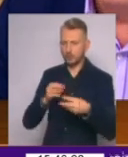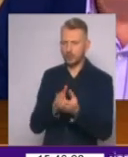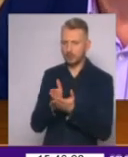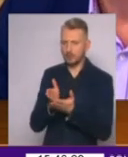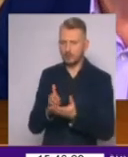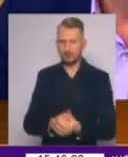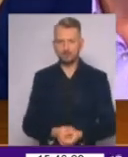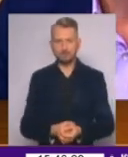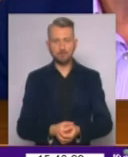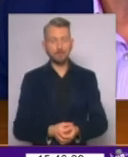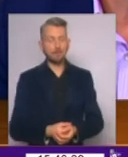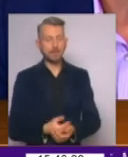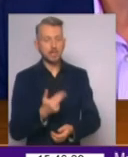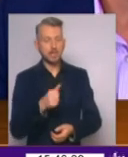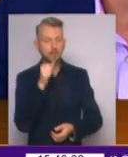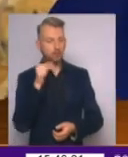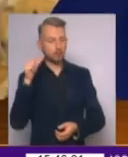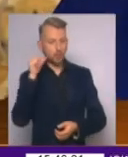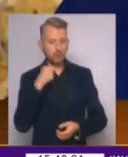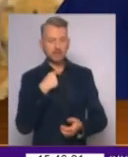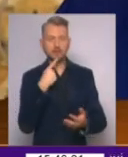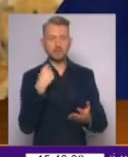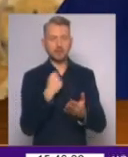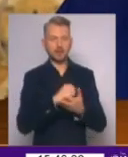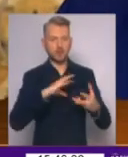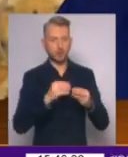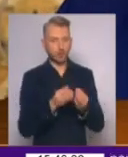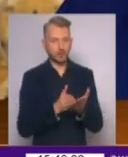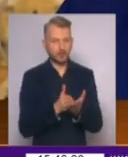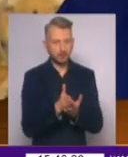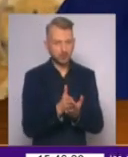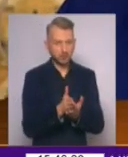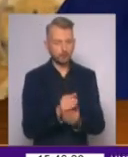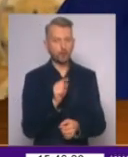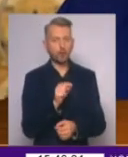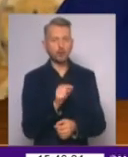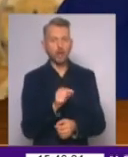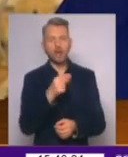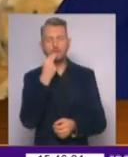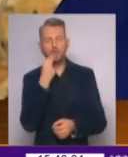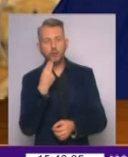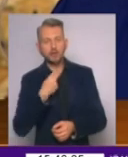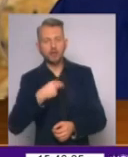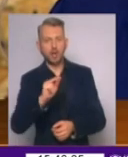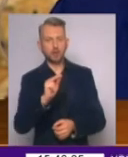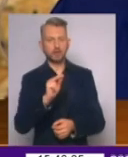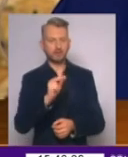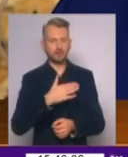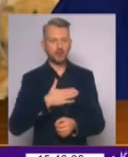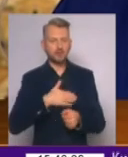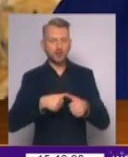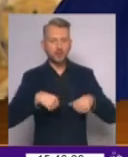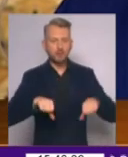Прошу. Так, минулому році ми прийняли концепцію. Вона вдосконалювалася, по крайній мере, в нашій комісії